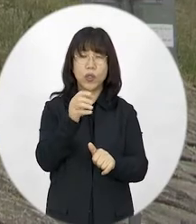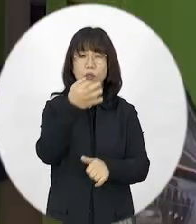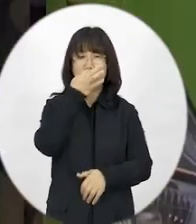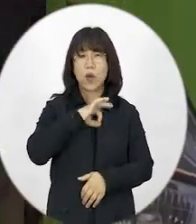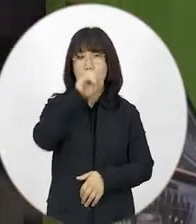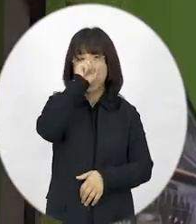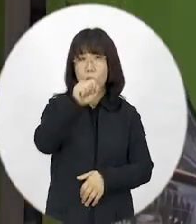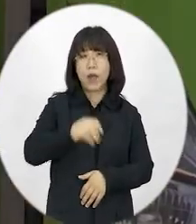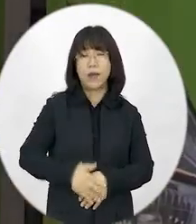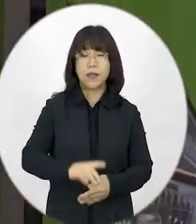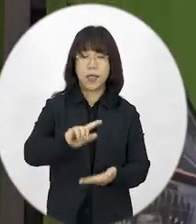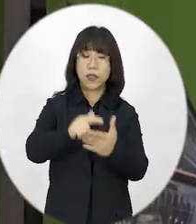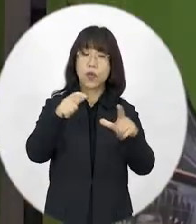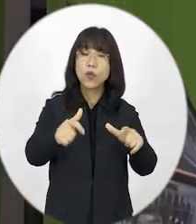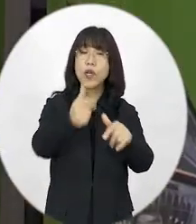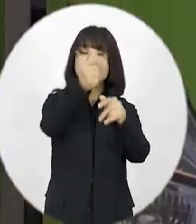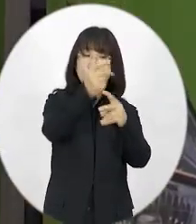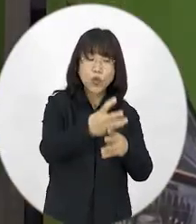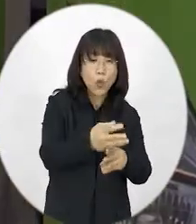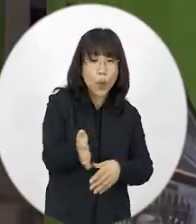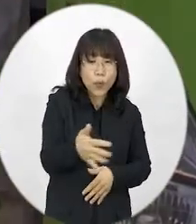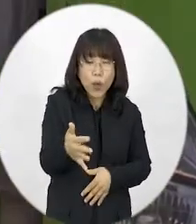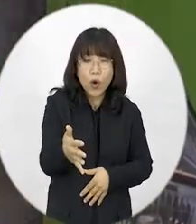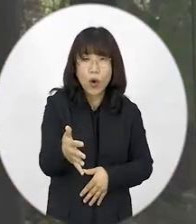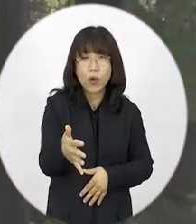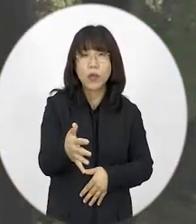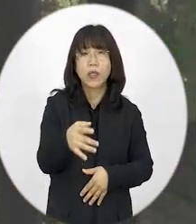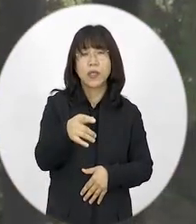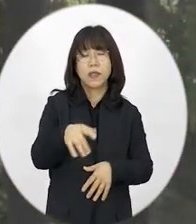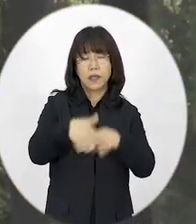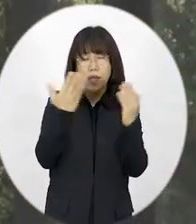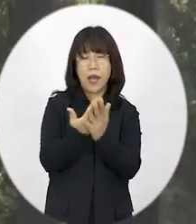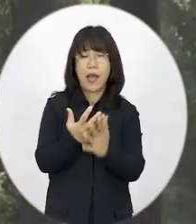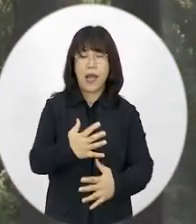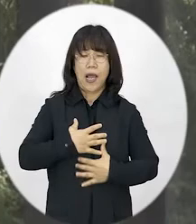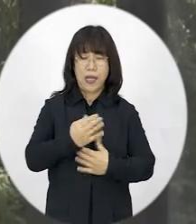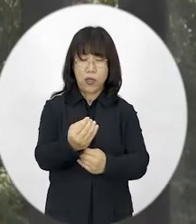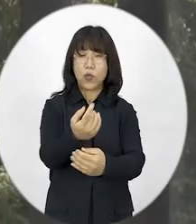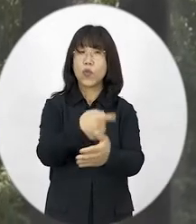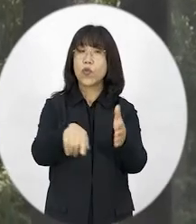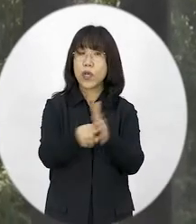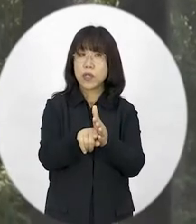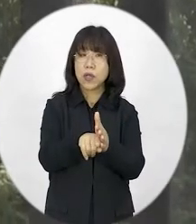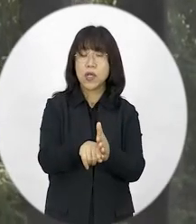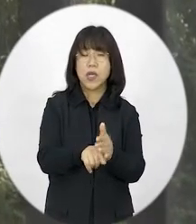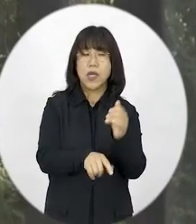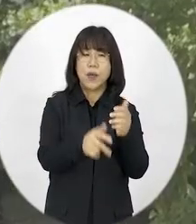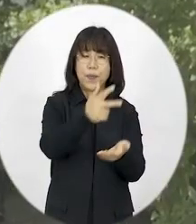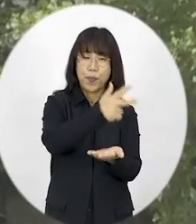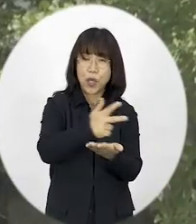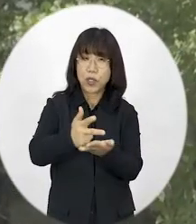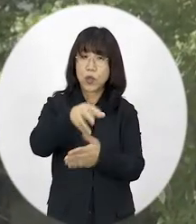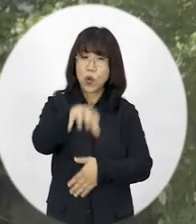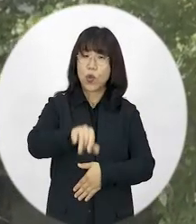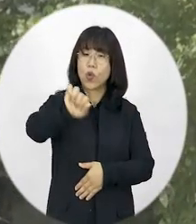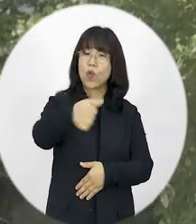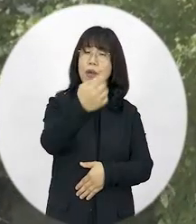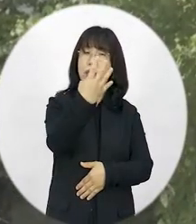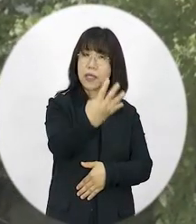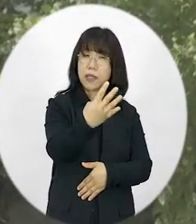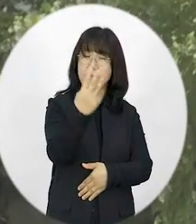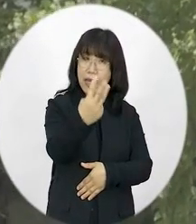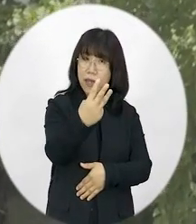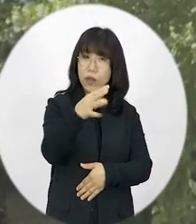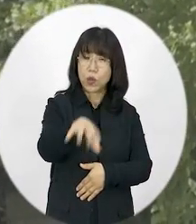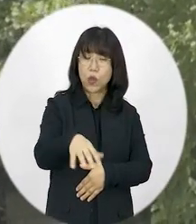것으로 기대됩니다. 한편 강서구는 주소 사각지대를 없애고 빈틈 없는 안전망 구축을 위해 지역 내